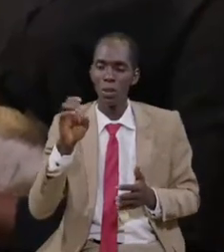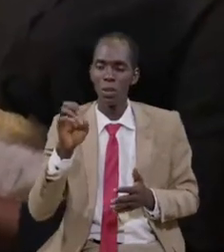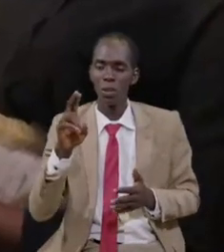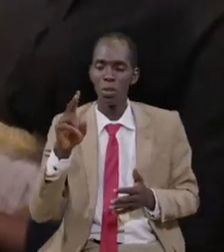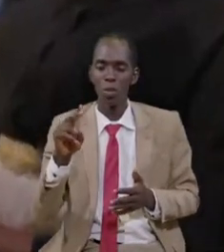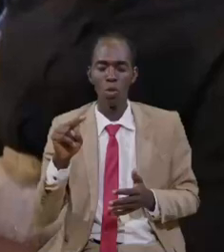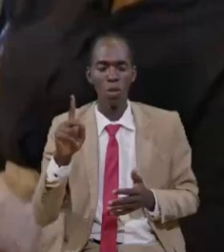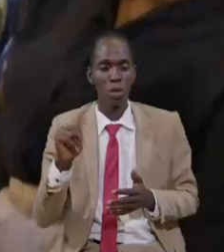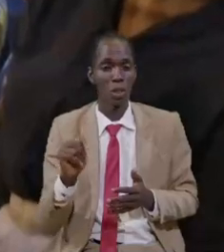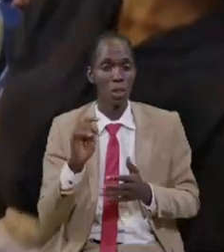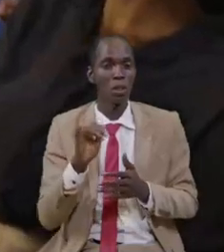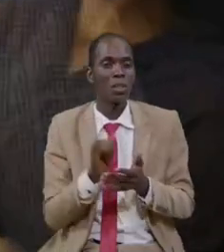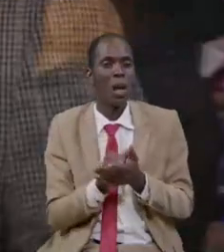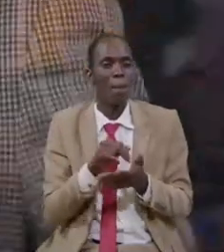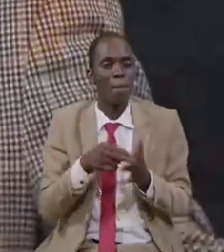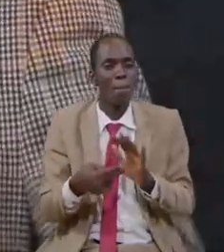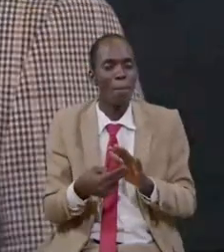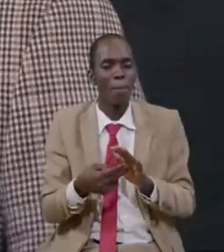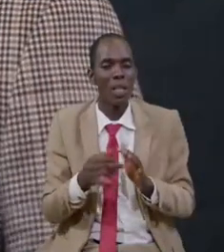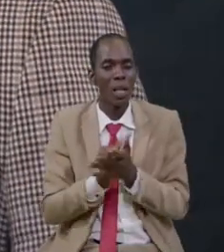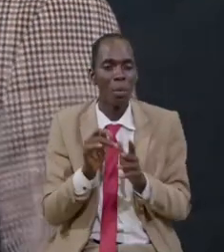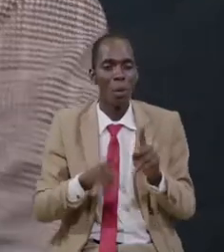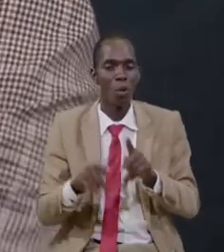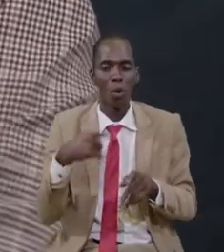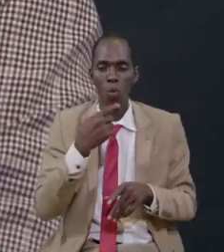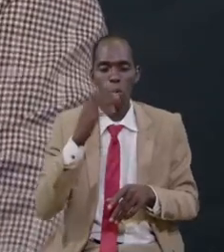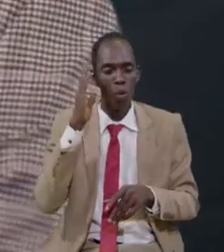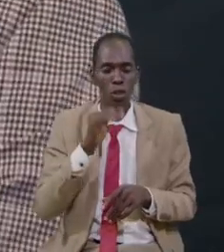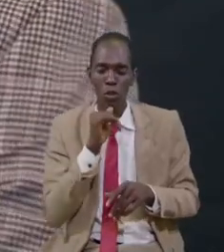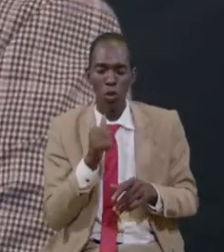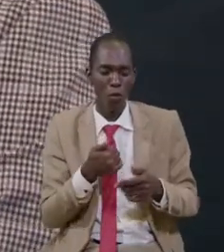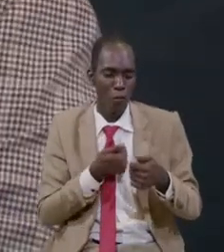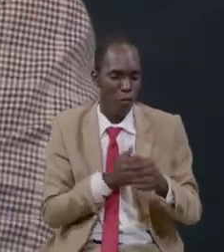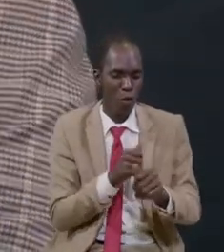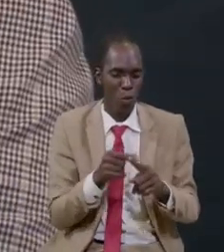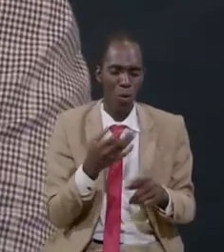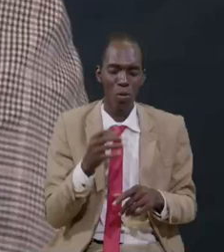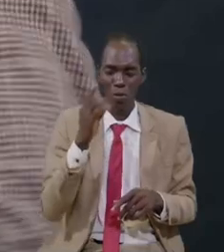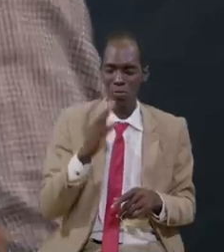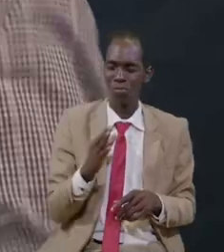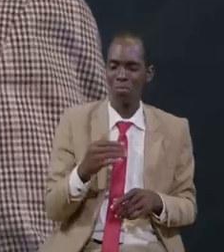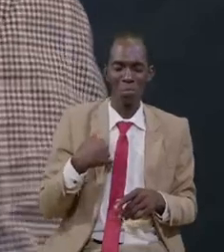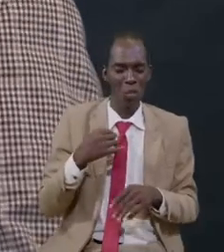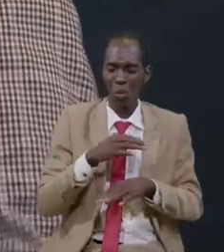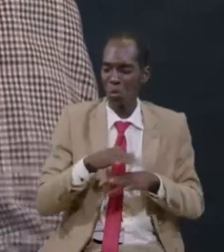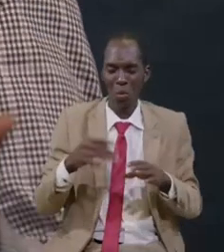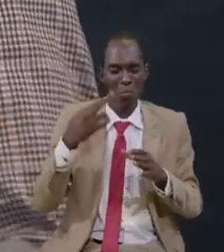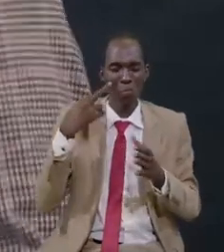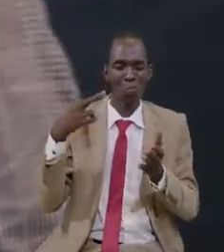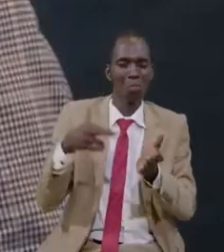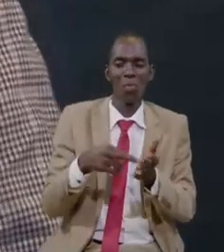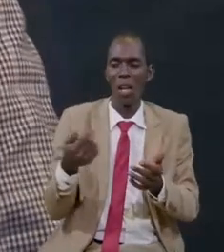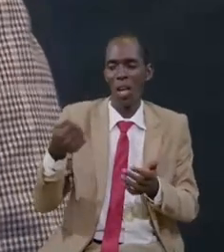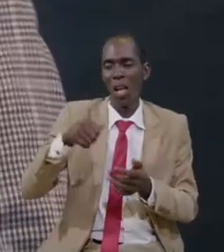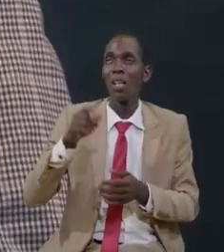Ceux-là qui n'ont pas suivi la loi de Dieu et qui disent non, ils ne reconnaissent aucun Dieu. Ils ne